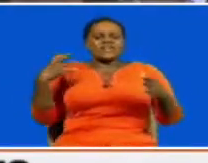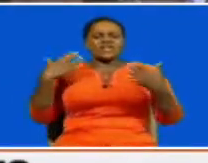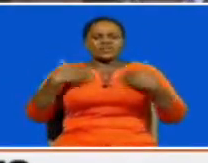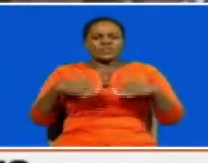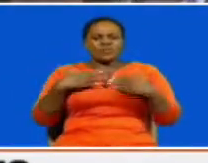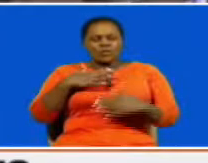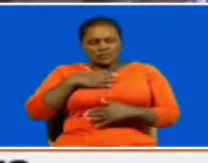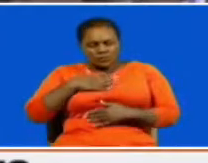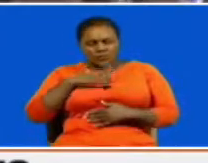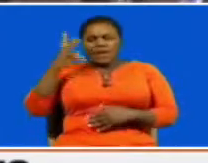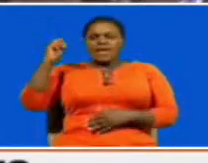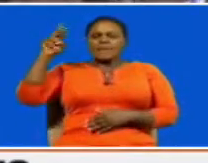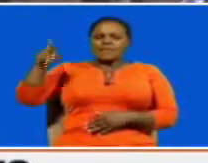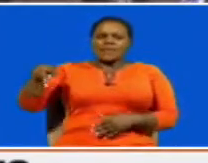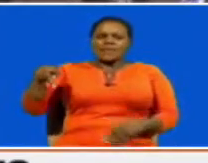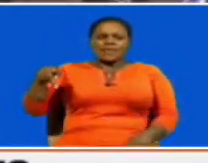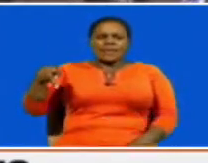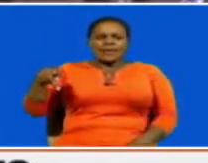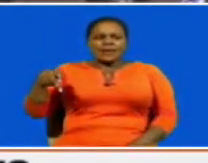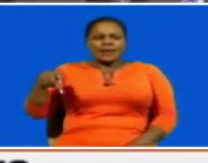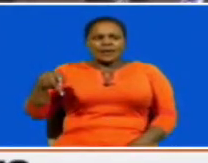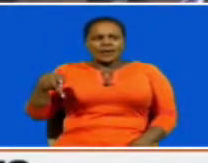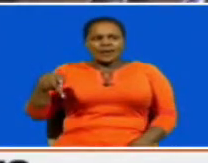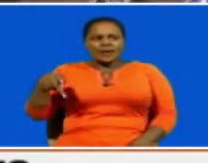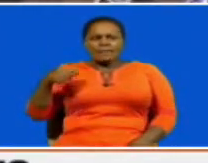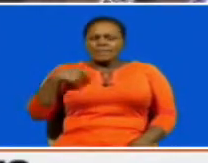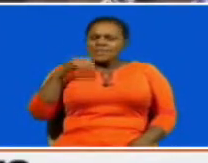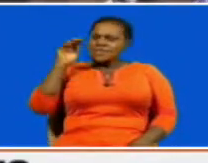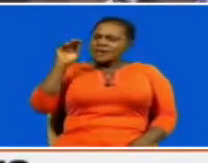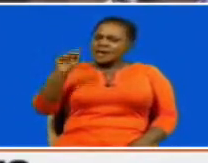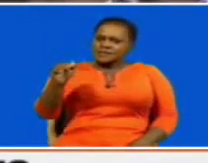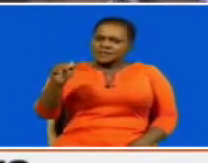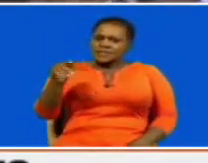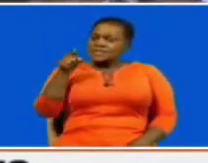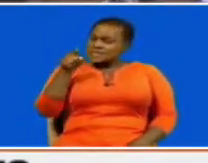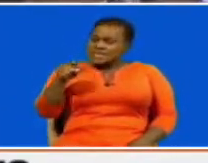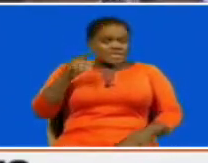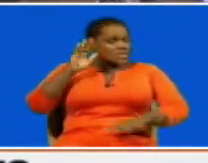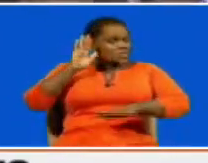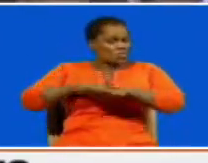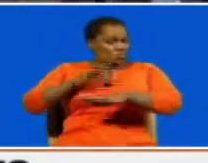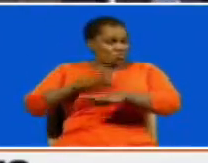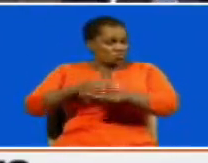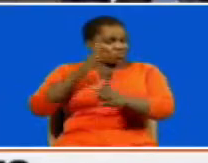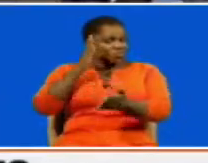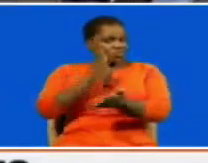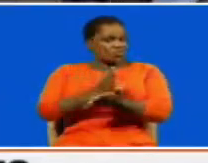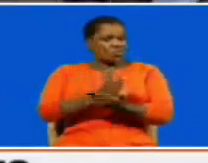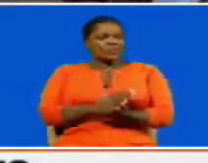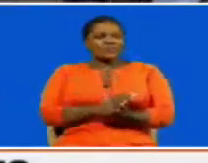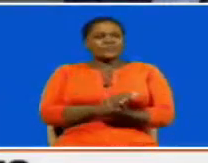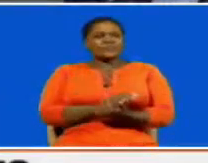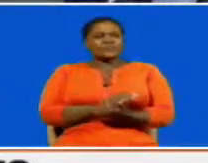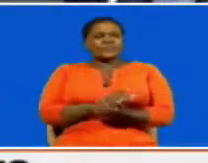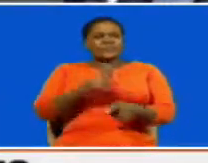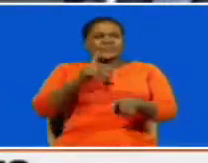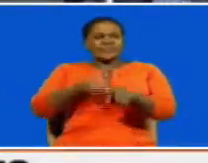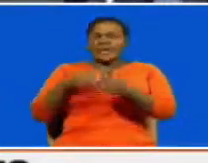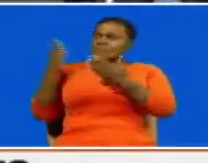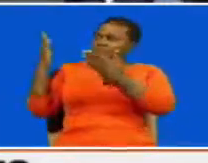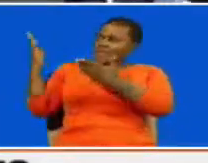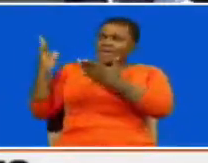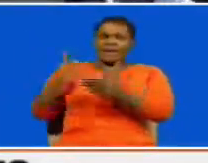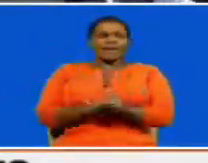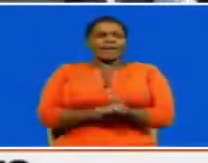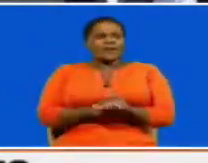waheshimiwa wa bunge. Ningekuwa lenda na mambo mbotele, ningeuliza je, huo ni ungwana? Kabla ya pitapita za Githurai, Raila